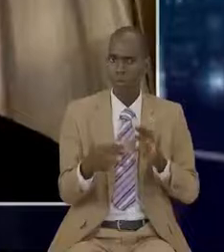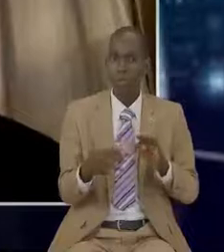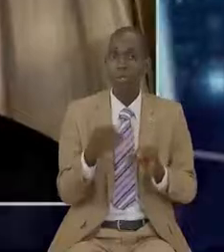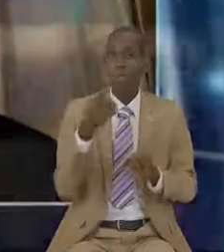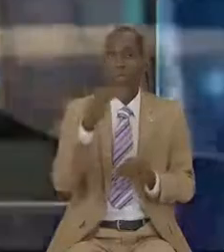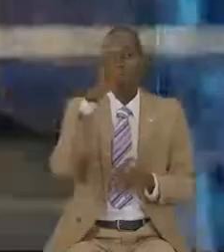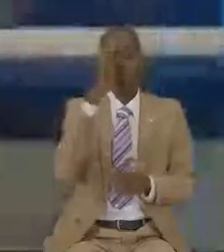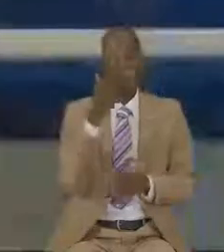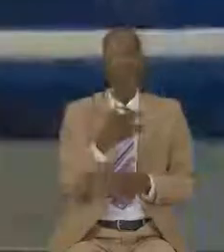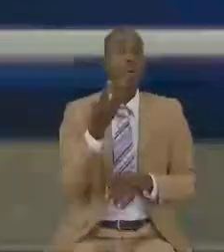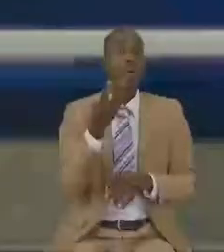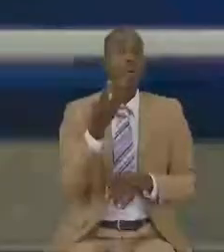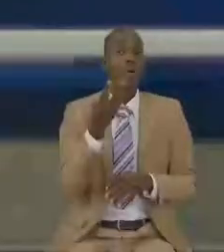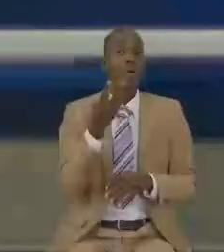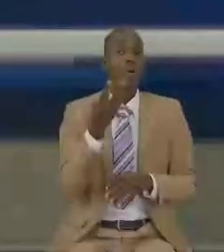malade.